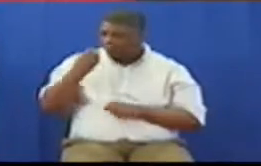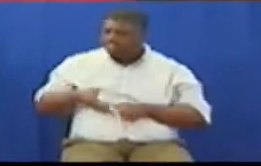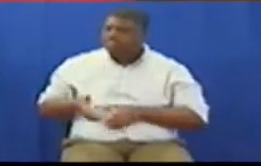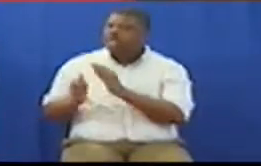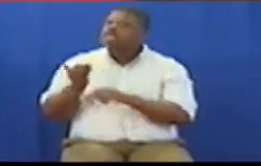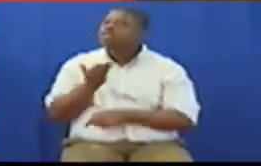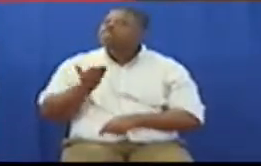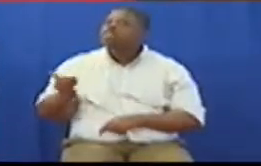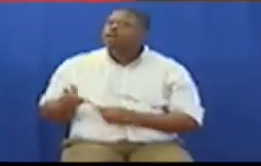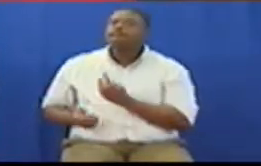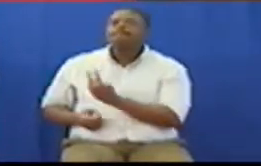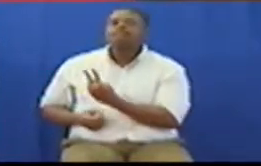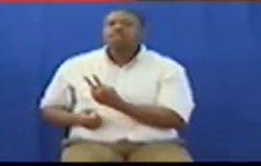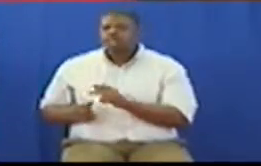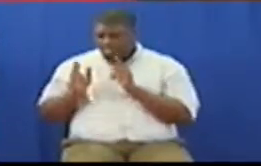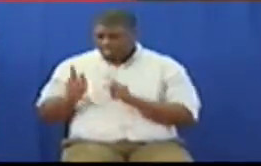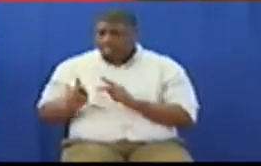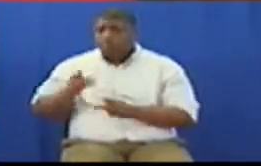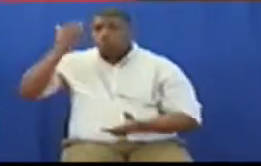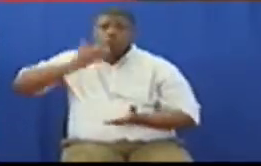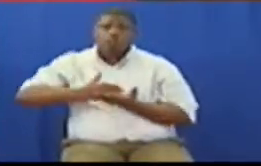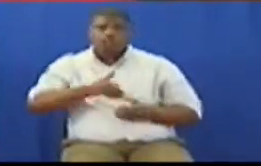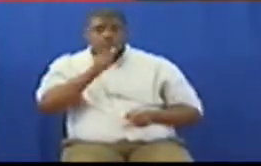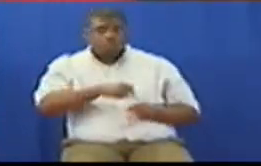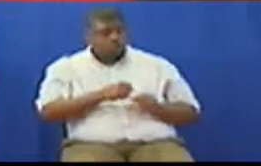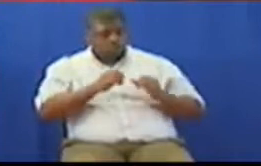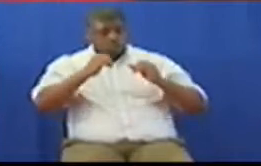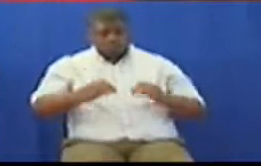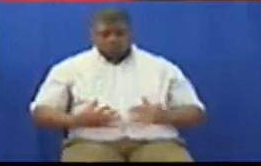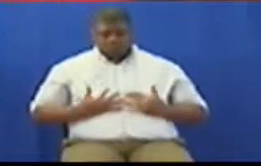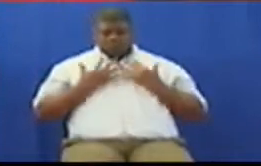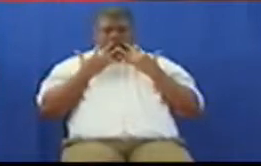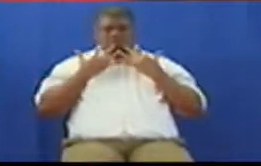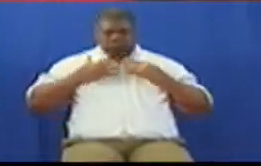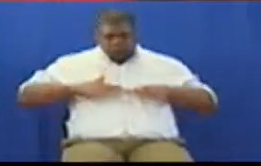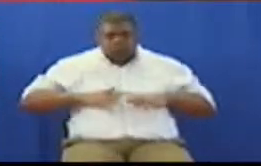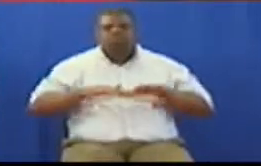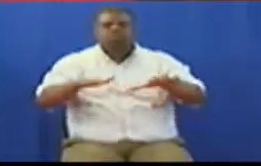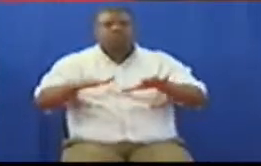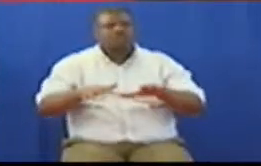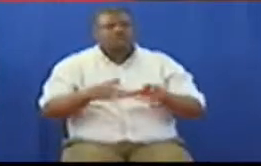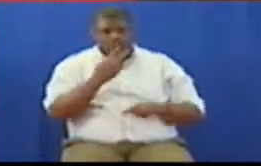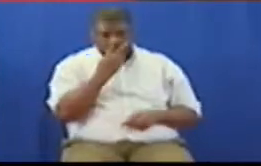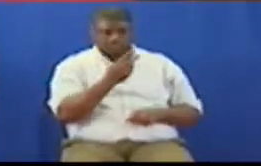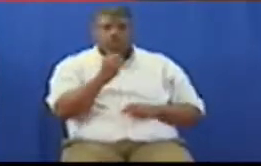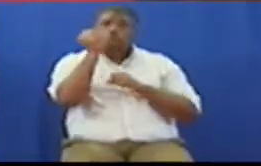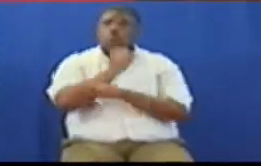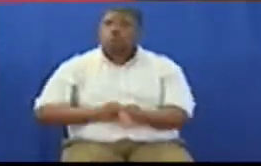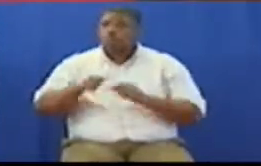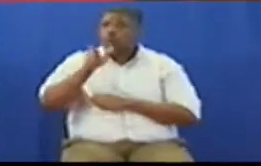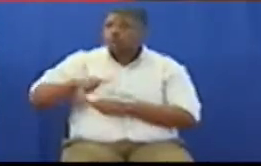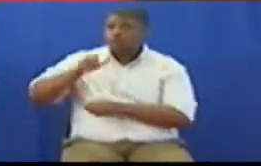kama kweli itabidi sasa watu wengi wameambukizwa, ni lazima tuangalie namna ya kuokoa watu walio wengi. Na mimi naamini kwamba